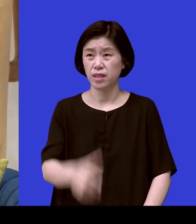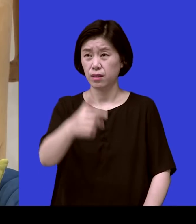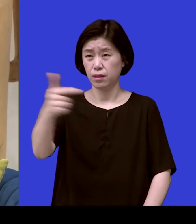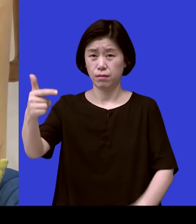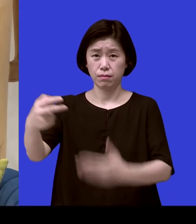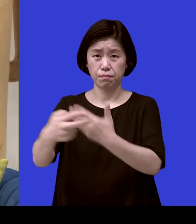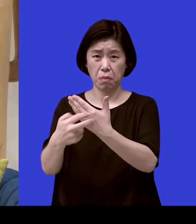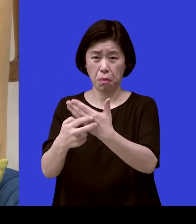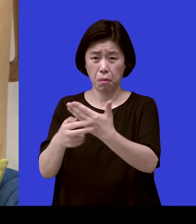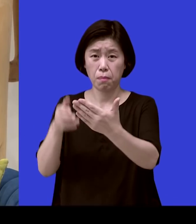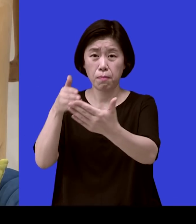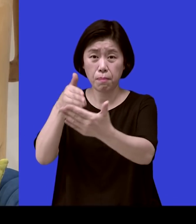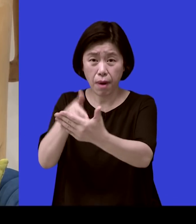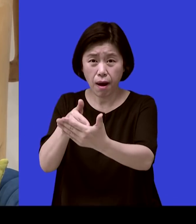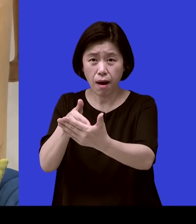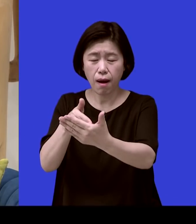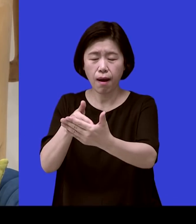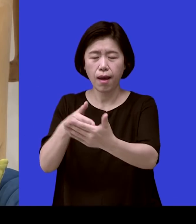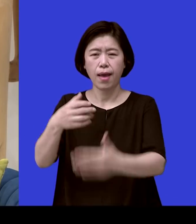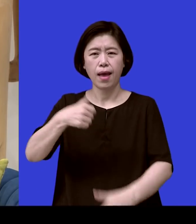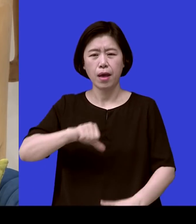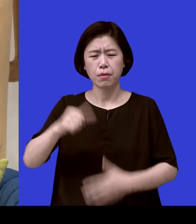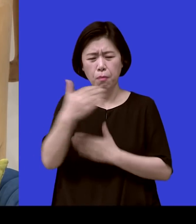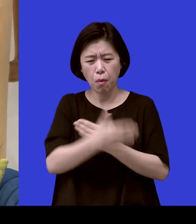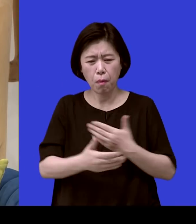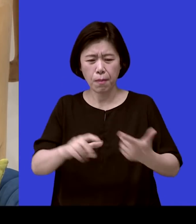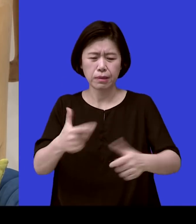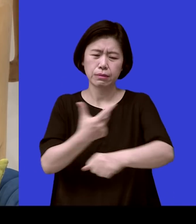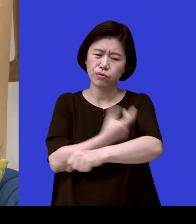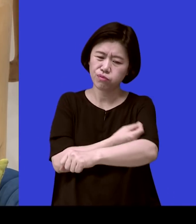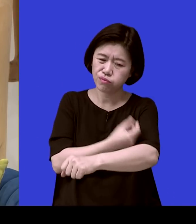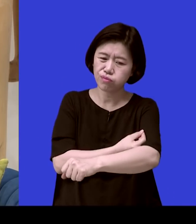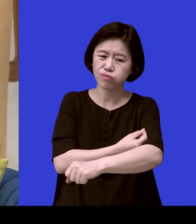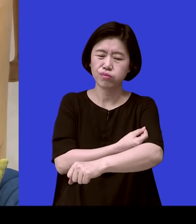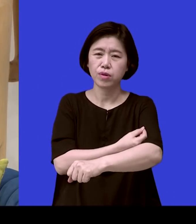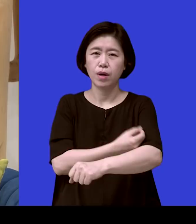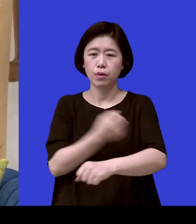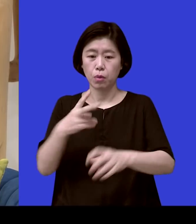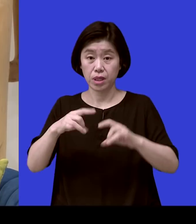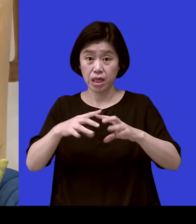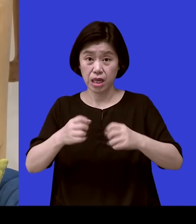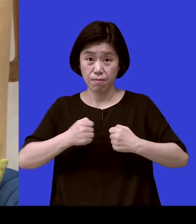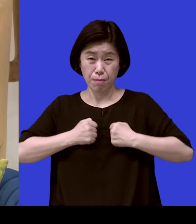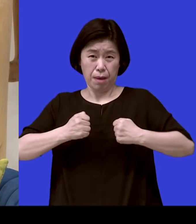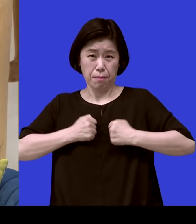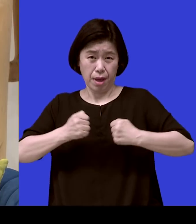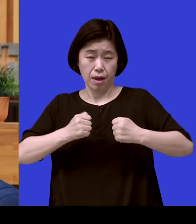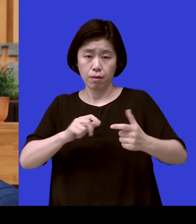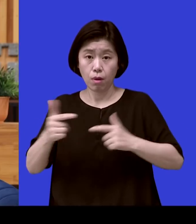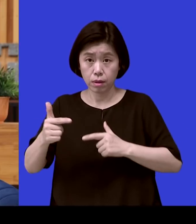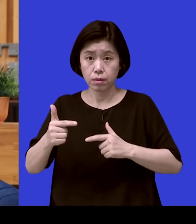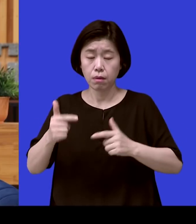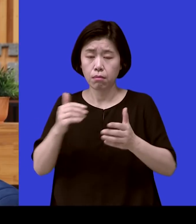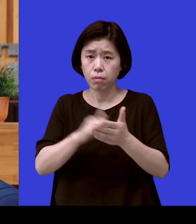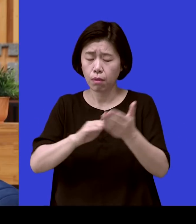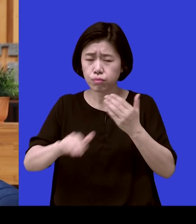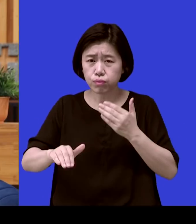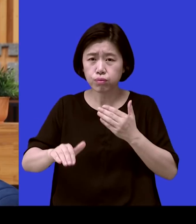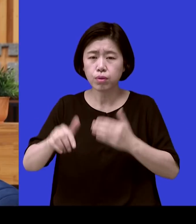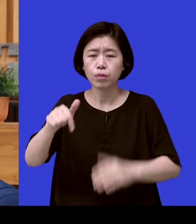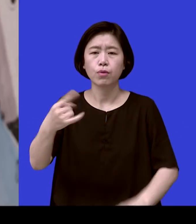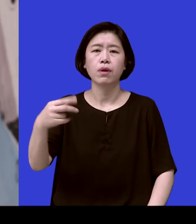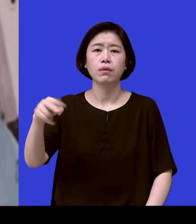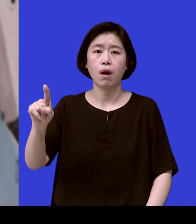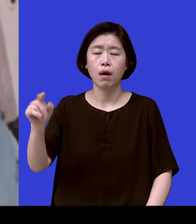아이 주사도 놓고 심폐소생술도 하고 별걸 다 하는데 역시 뇌사라는 거예요.